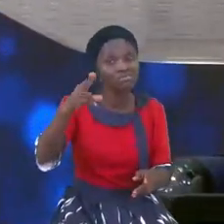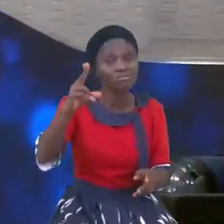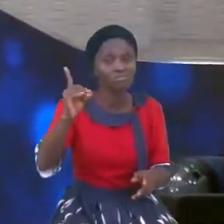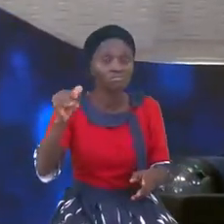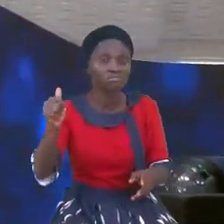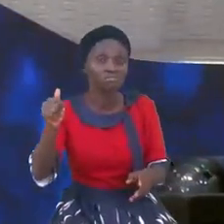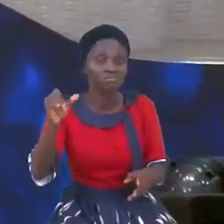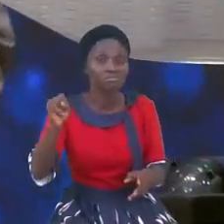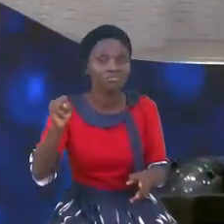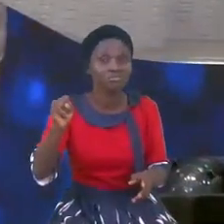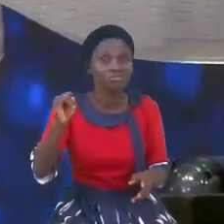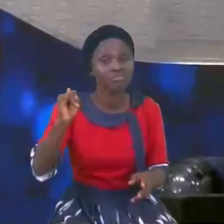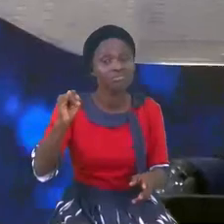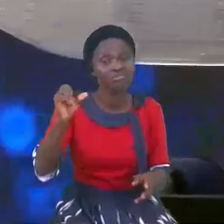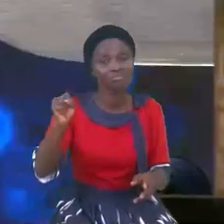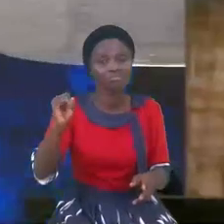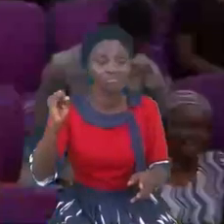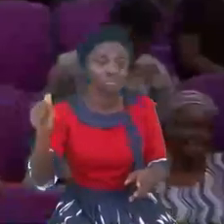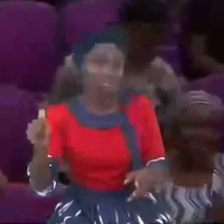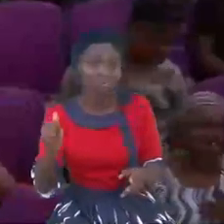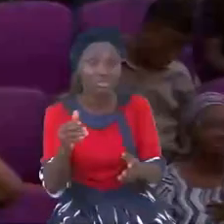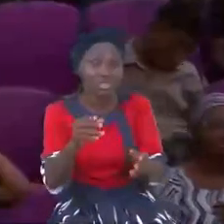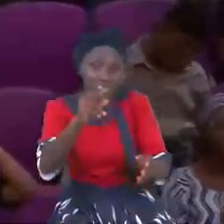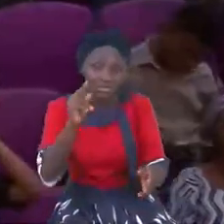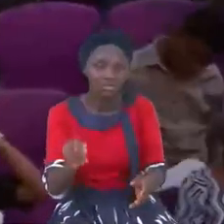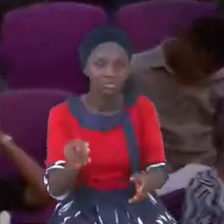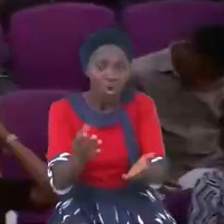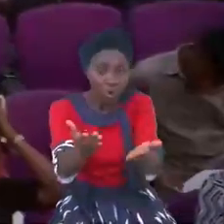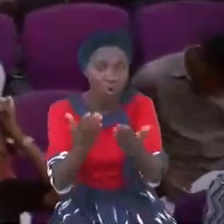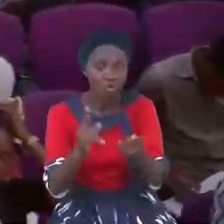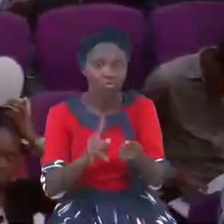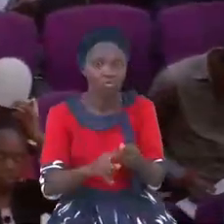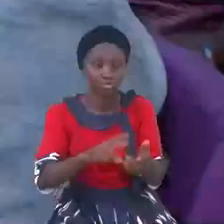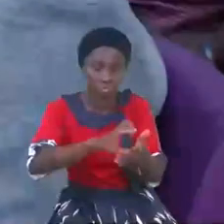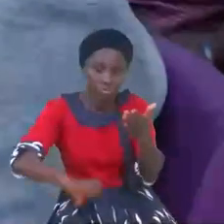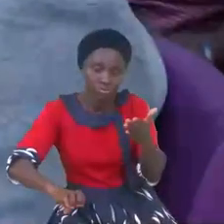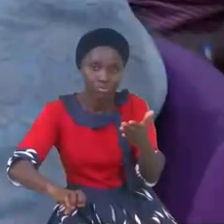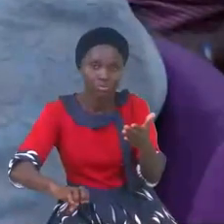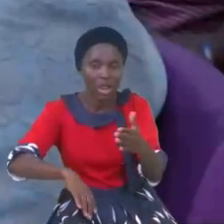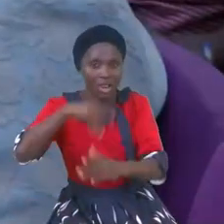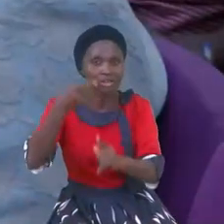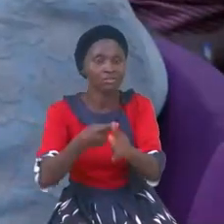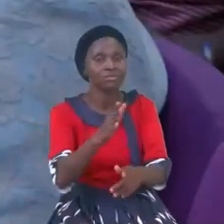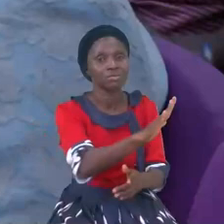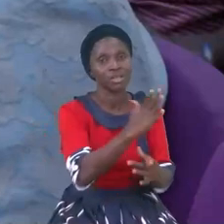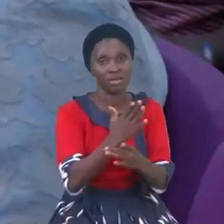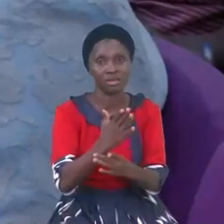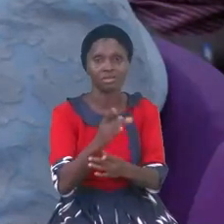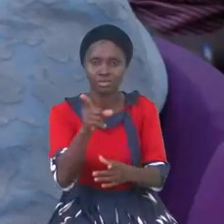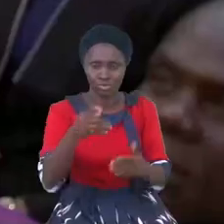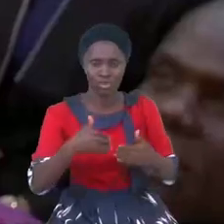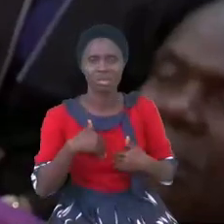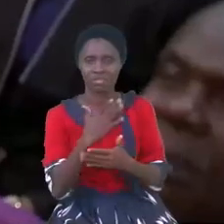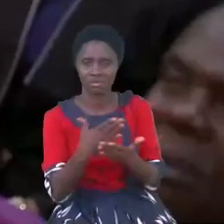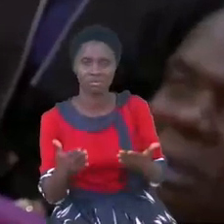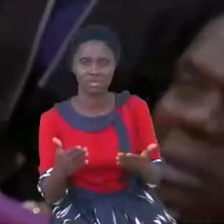ôter quelque chose de leur main. J'ai quelque chose. Vous avez le salut, vous avez quelque chose. Vous avez la sanctification, vous avez quelque chose. Vous avez